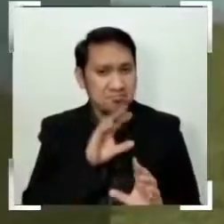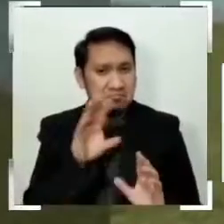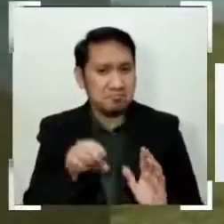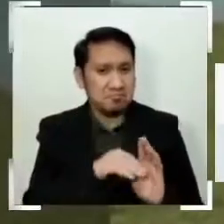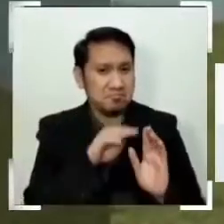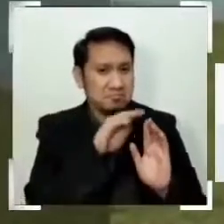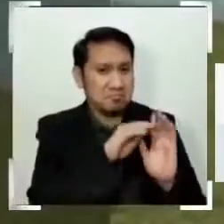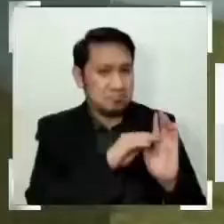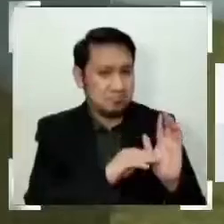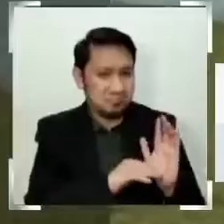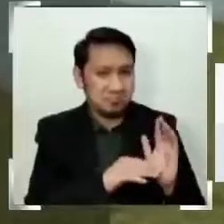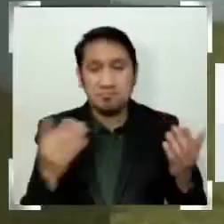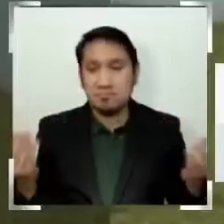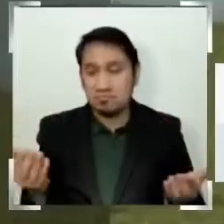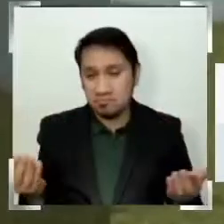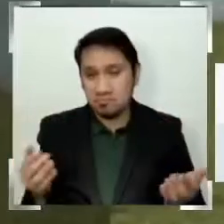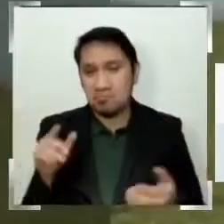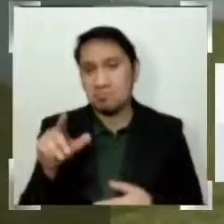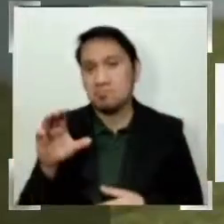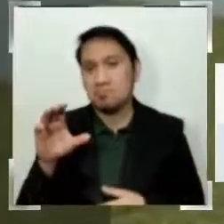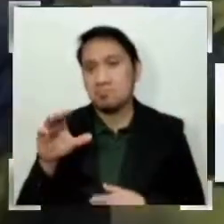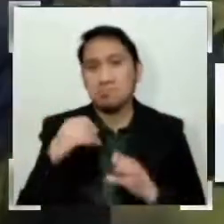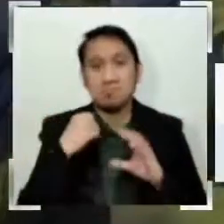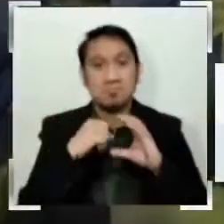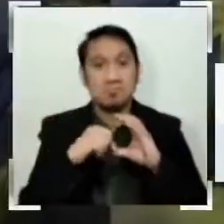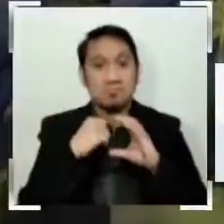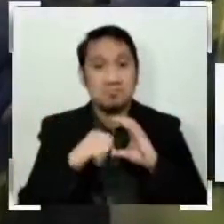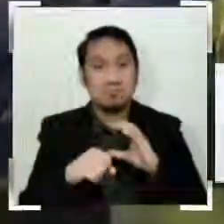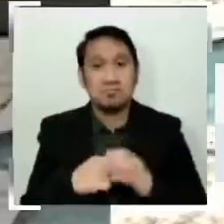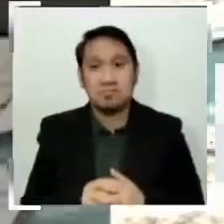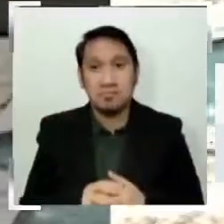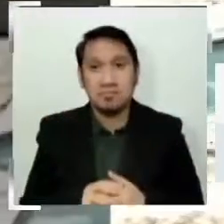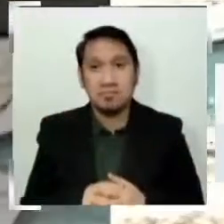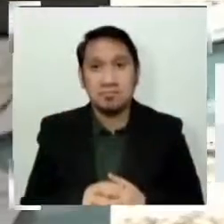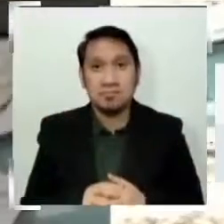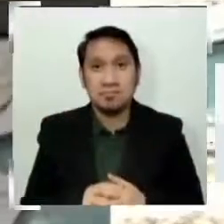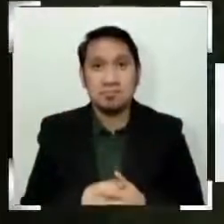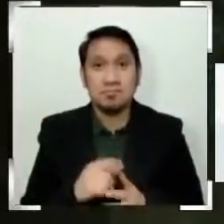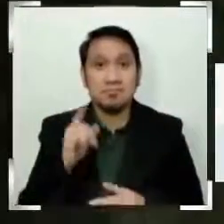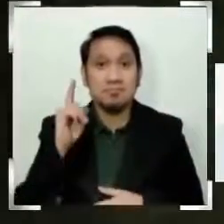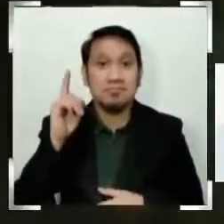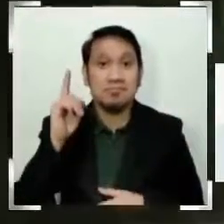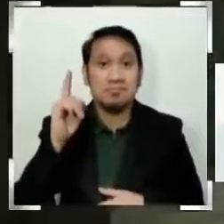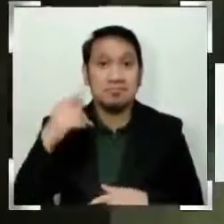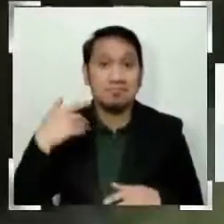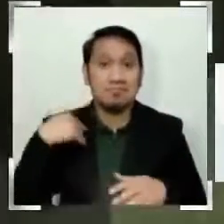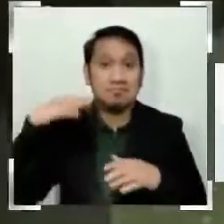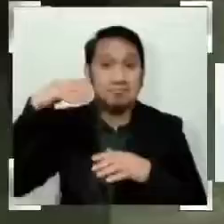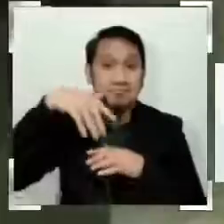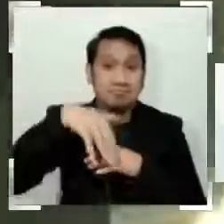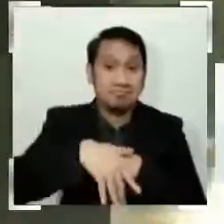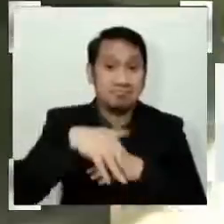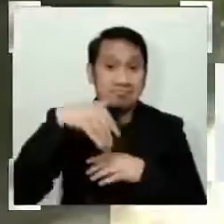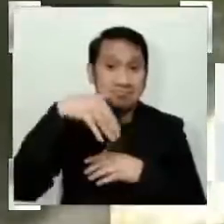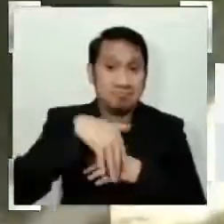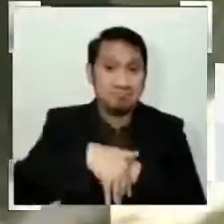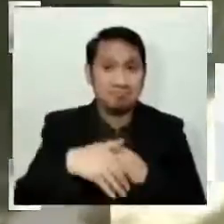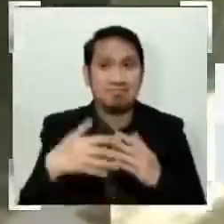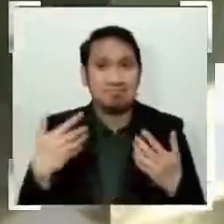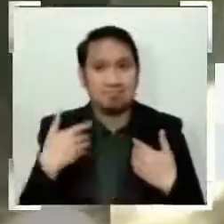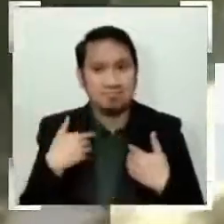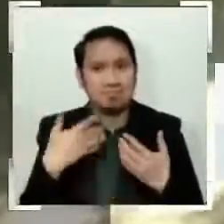sa Libmanan, Camarines Sur. Yan po ang Tinandayagan Falls sa Barangay Palong. At bukod sa sariwang